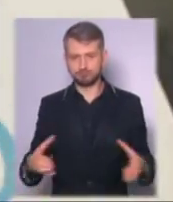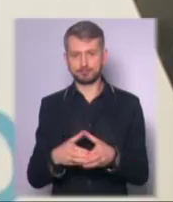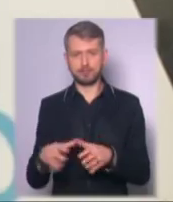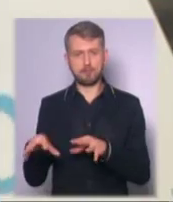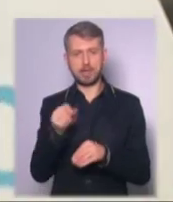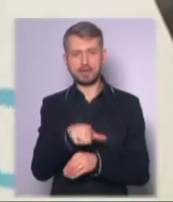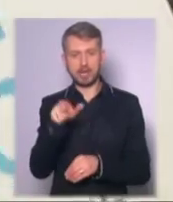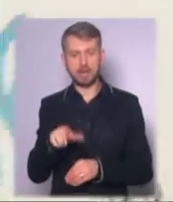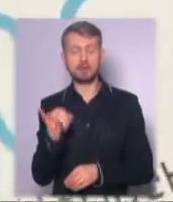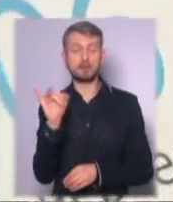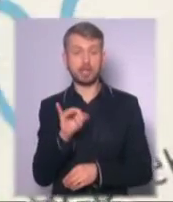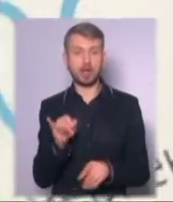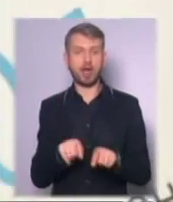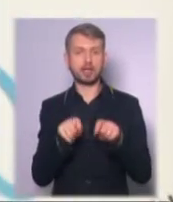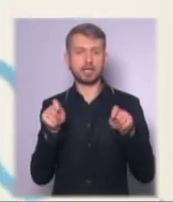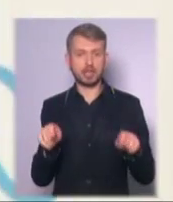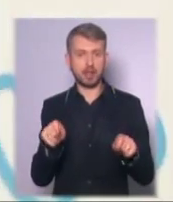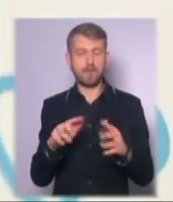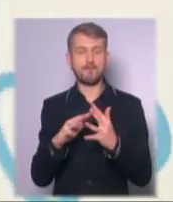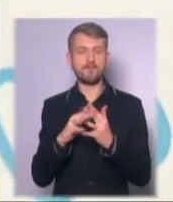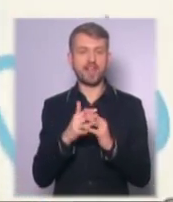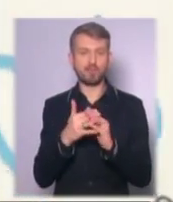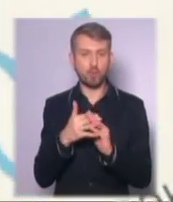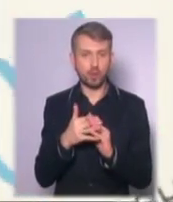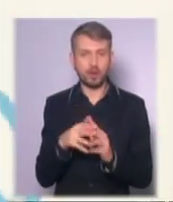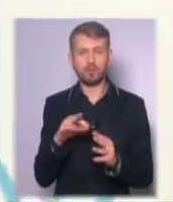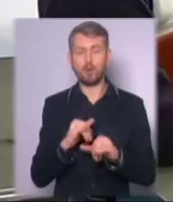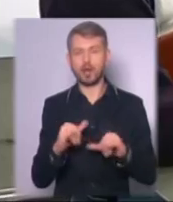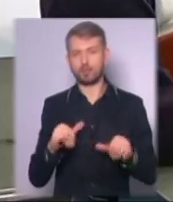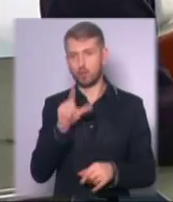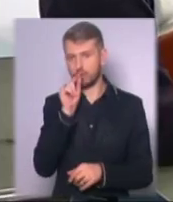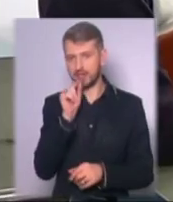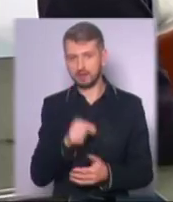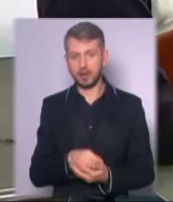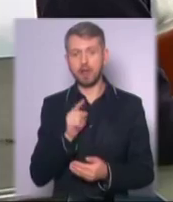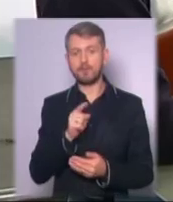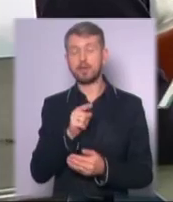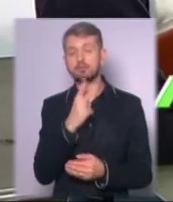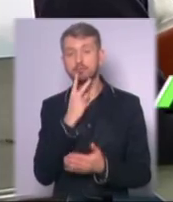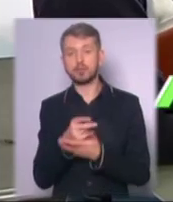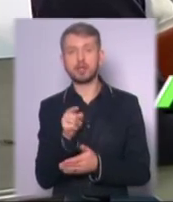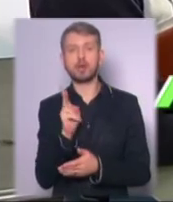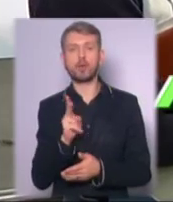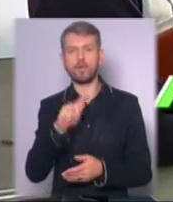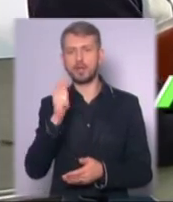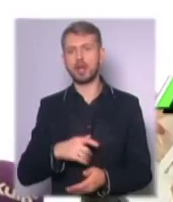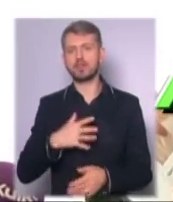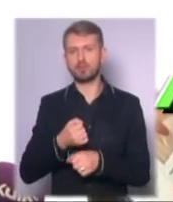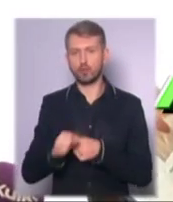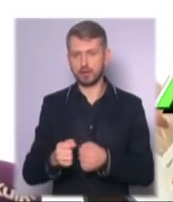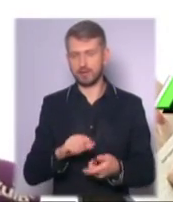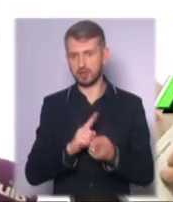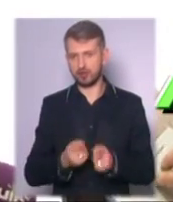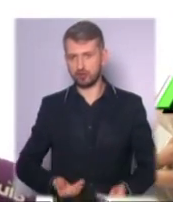и открыла ферму по разводу птиц. Він зображує тих, кого війна змусила змінити життя.